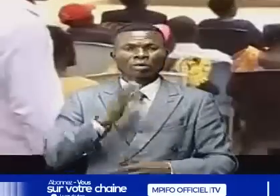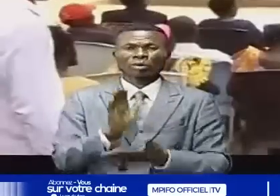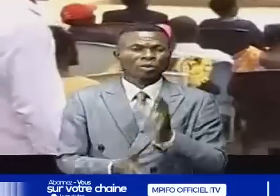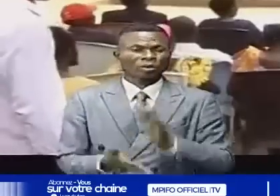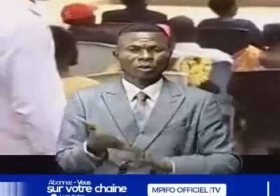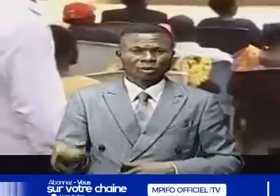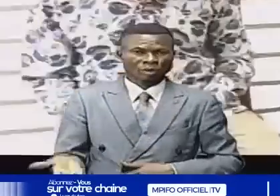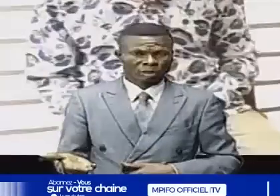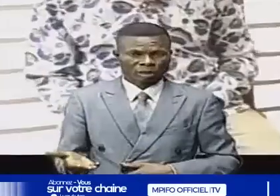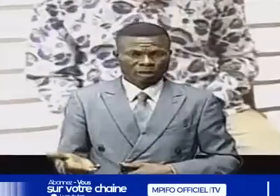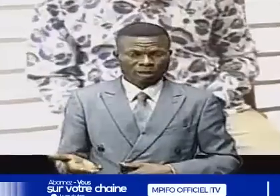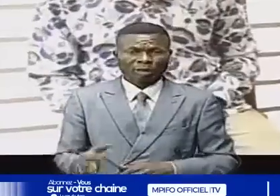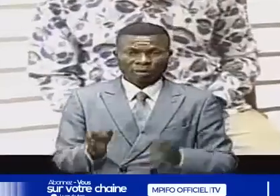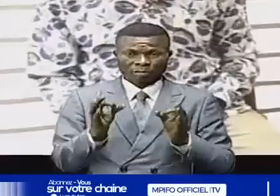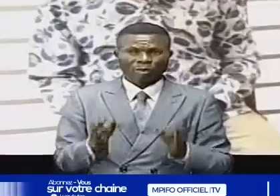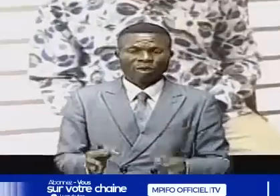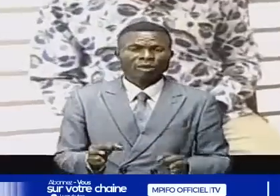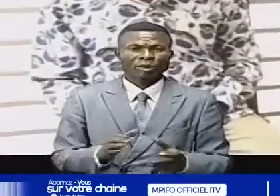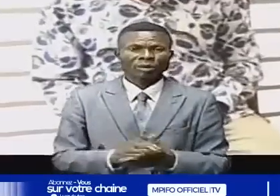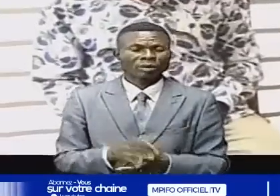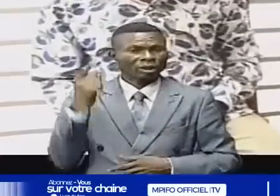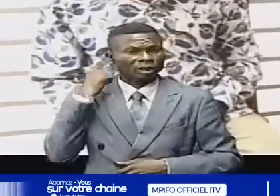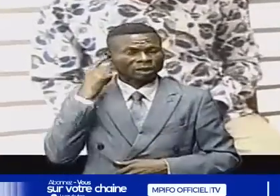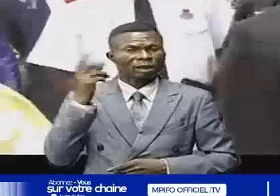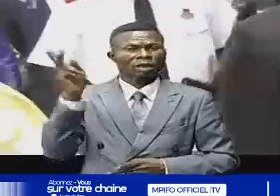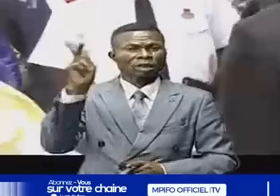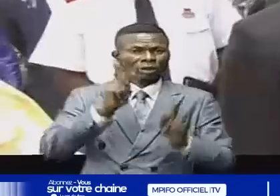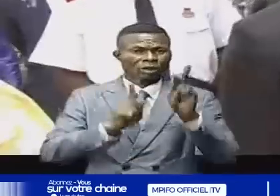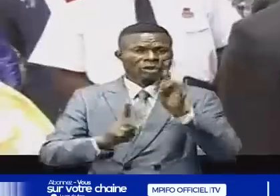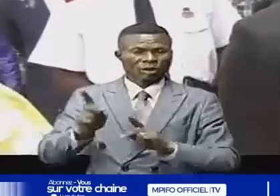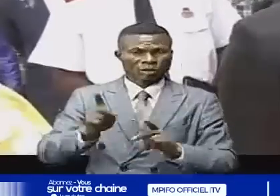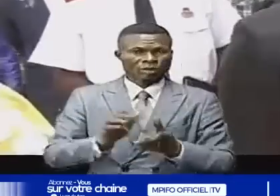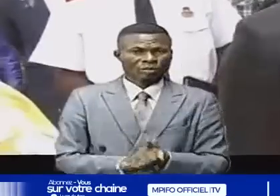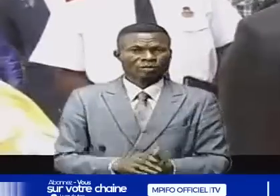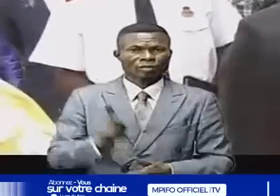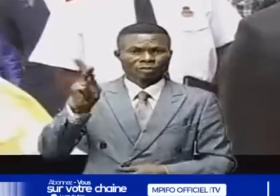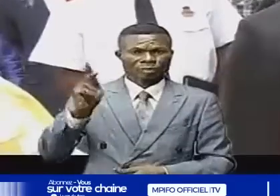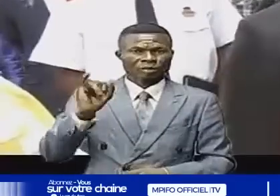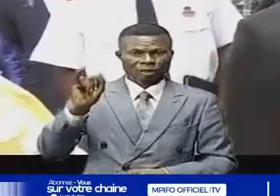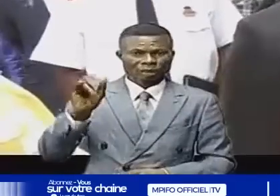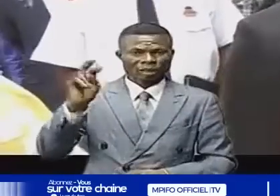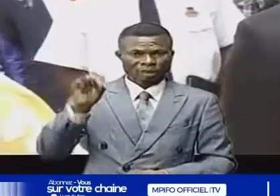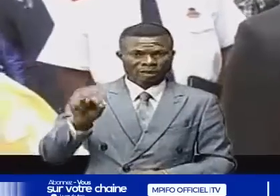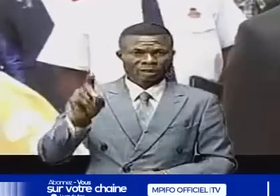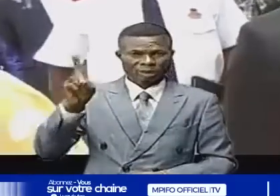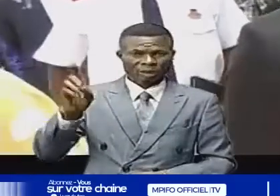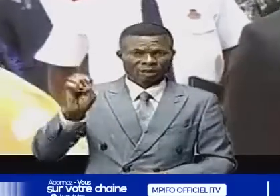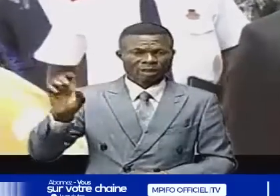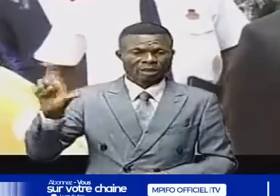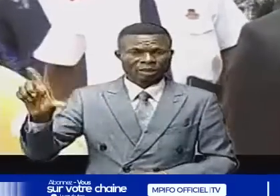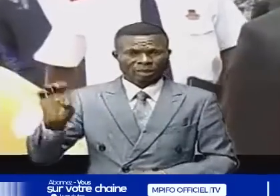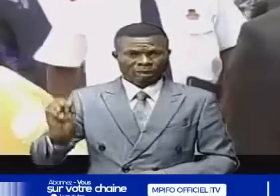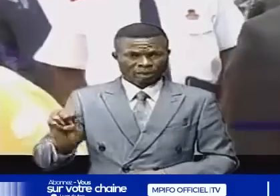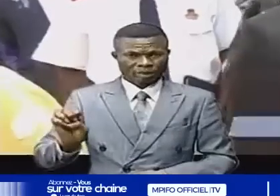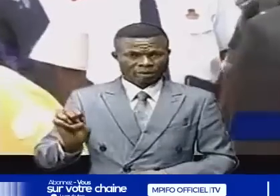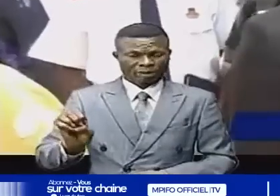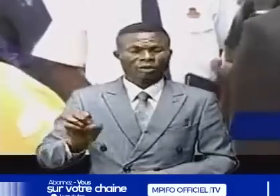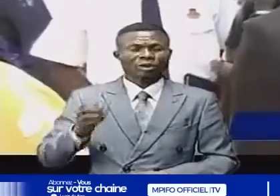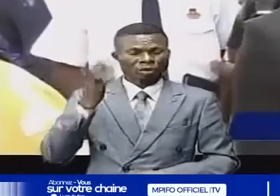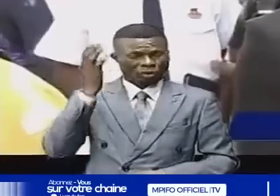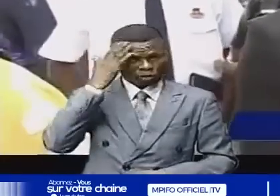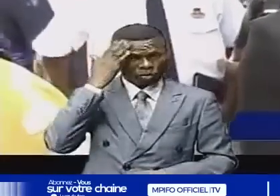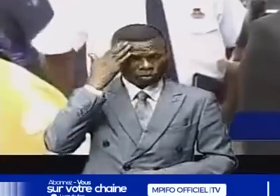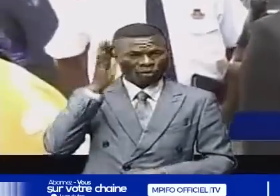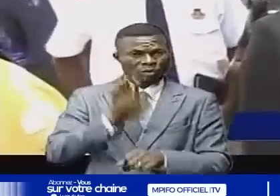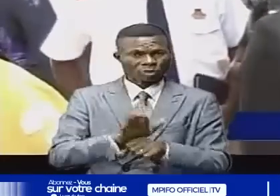sommes venus écouter cette population de Lutendele. Nous avons pris connaissance de